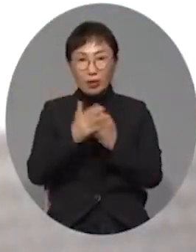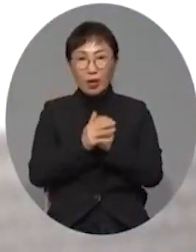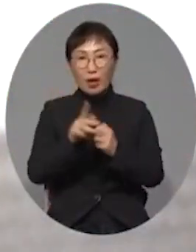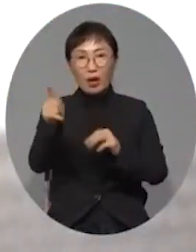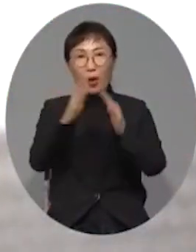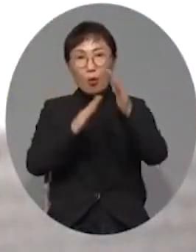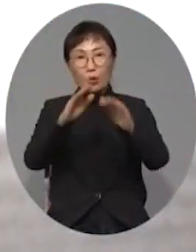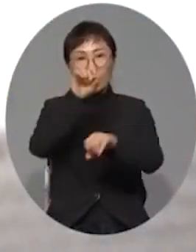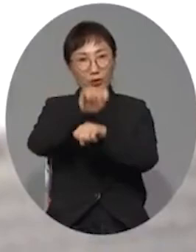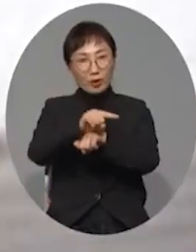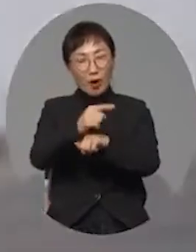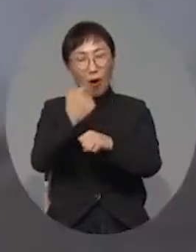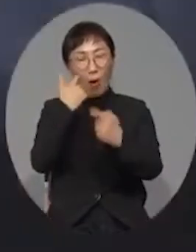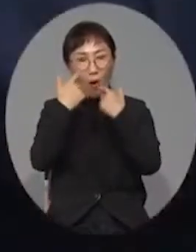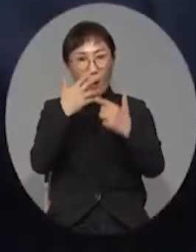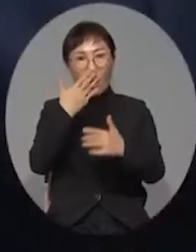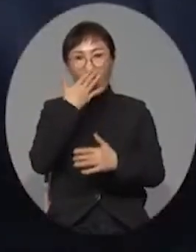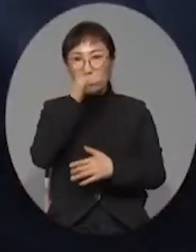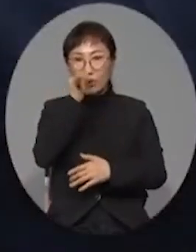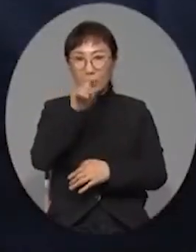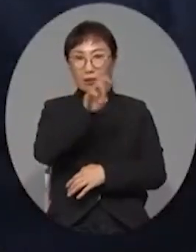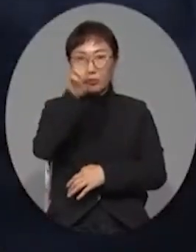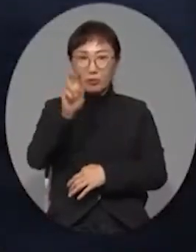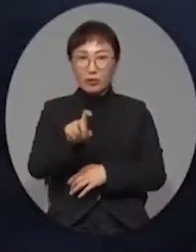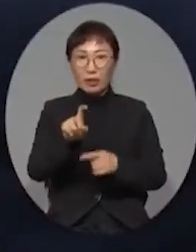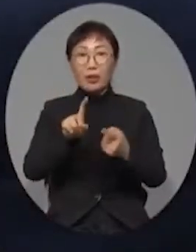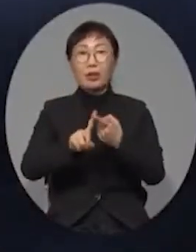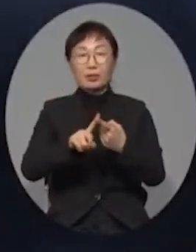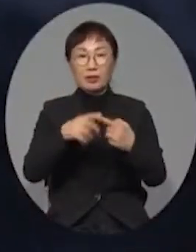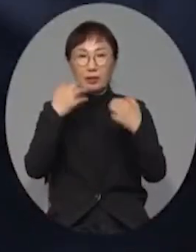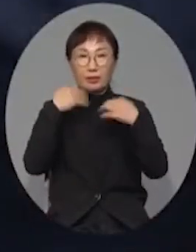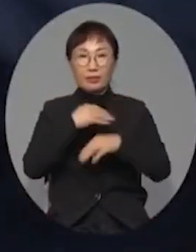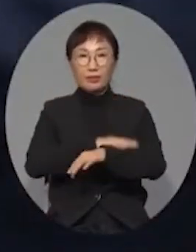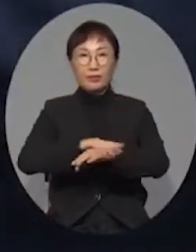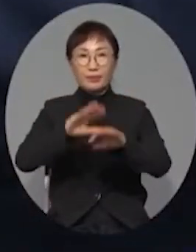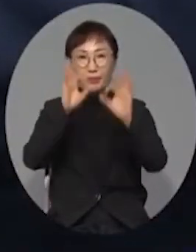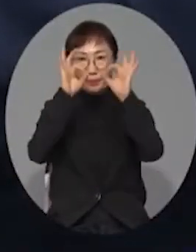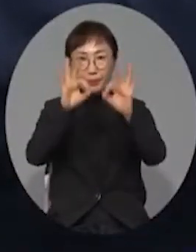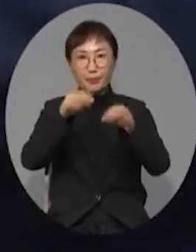공정성이 확보될 수 있을지 지켜볼 일입니다. MBC 뉴스 김하연입니다.